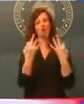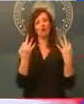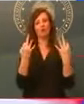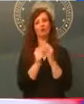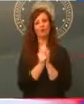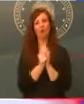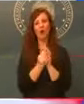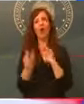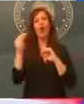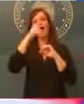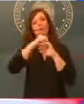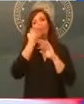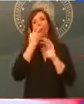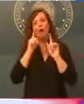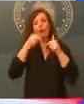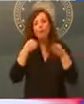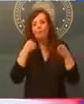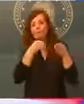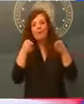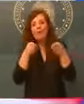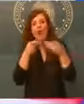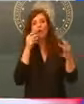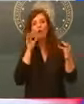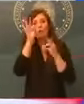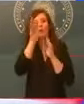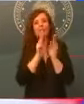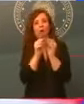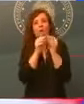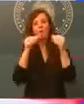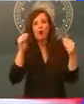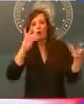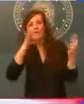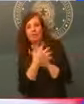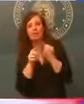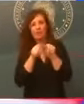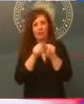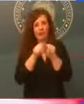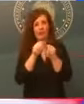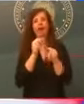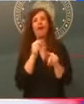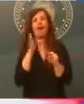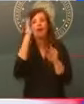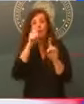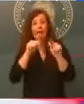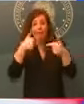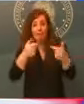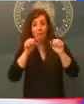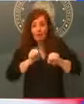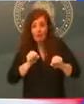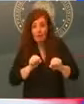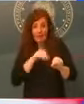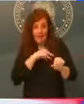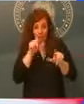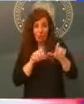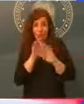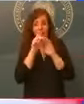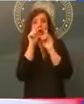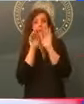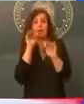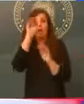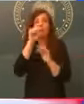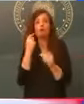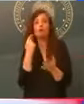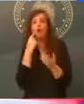professionalizzanti, quelli che dovrebbero consentire ai nostri ragazzi di poter immettersi nel mondo delle imprese